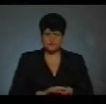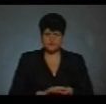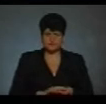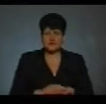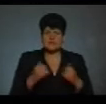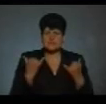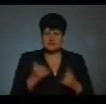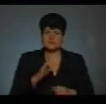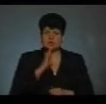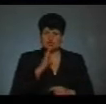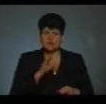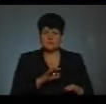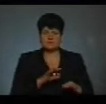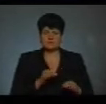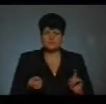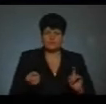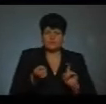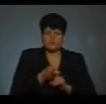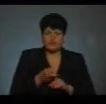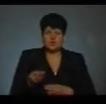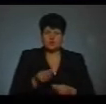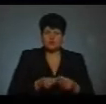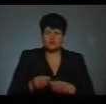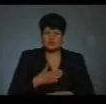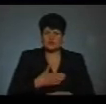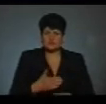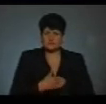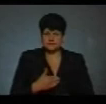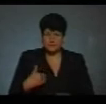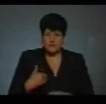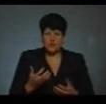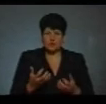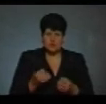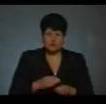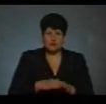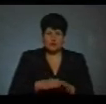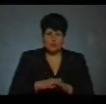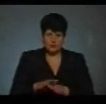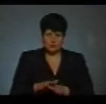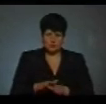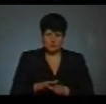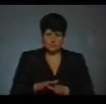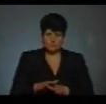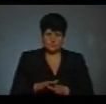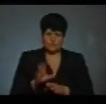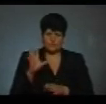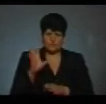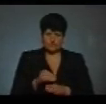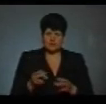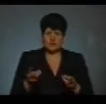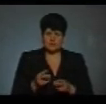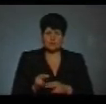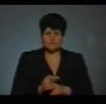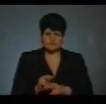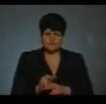Зараз пацієнтка переведена на апарат штучної вентиляції. Отримує повністю усю необхідну терапію.